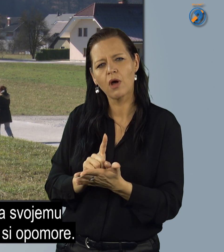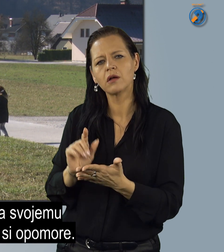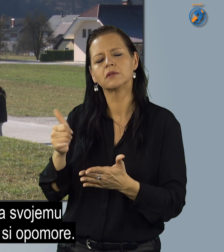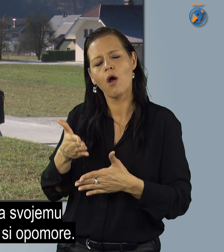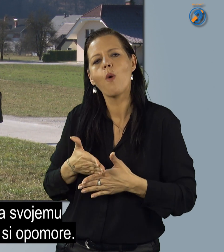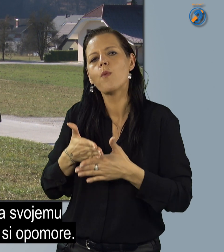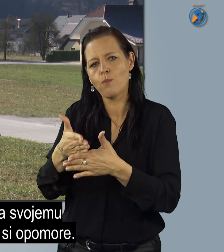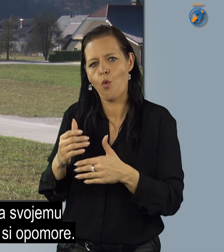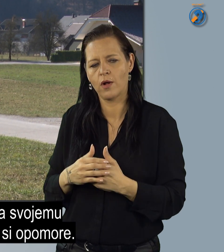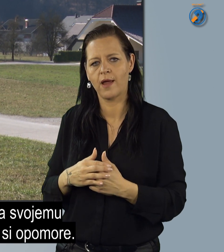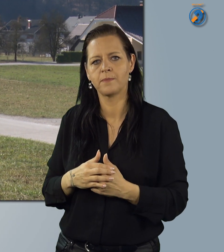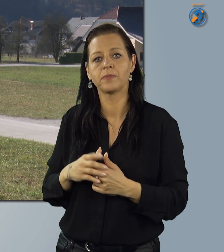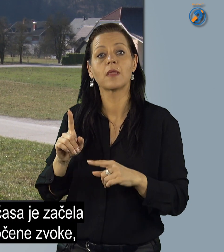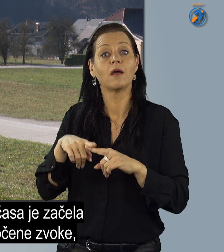opomore.